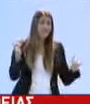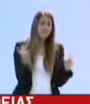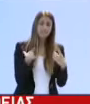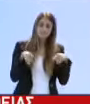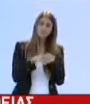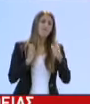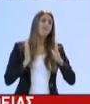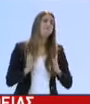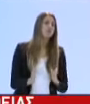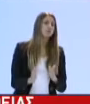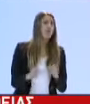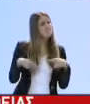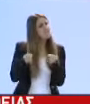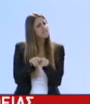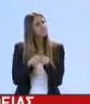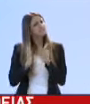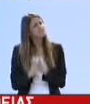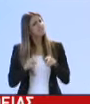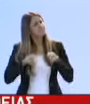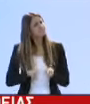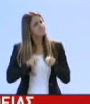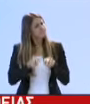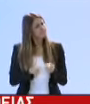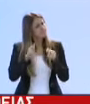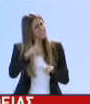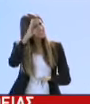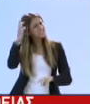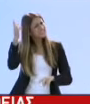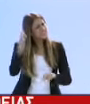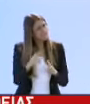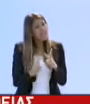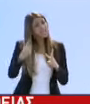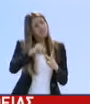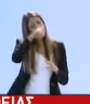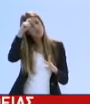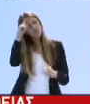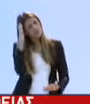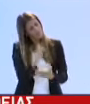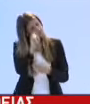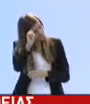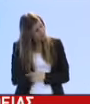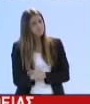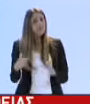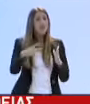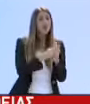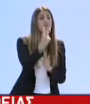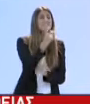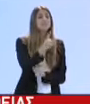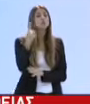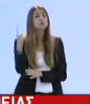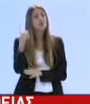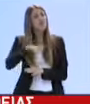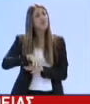βαδίσουμε μαζί αυτόν τον δρόμο με συνέπεια, παίρνοντας και δύσκολες αποφάσεις, ναι, το 2021